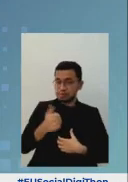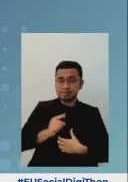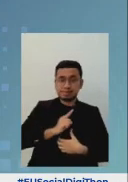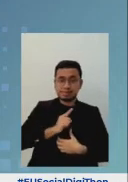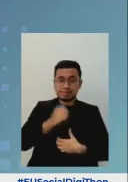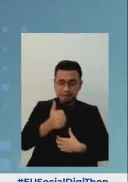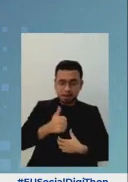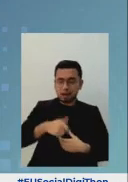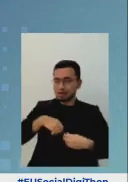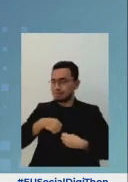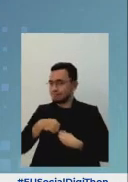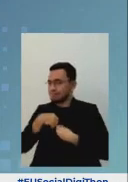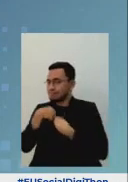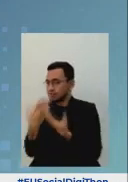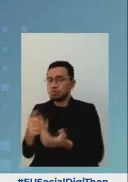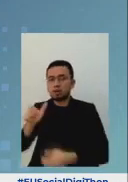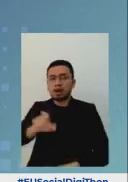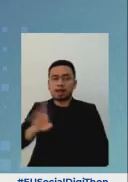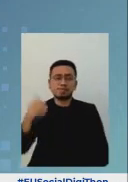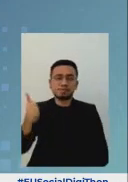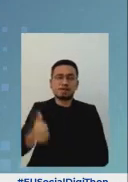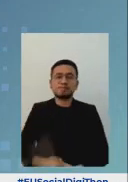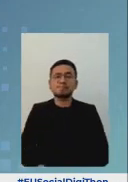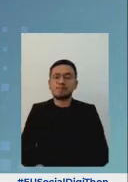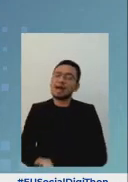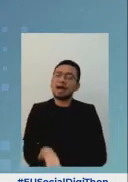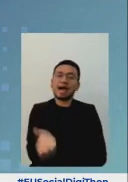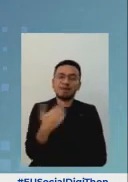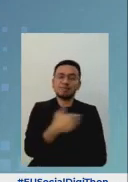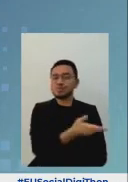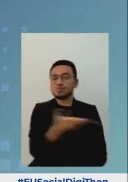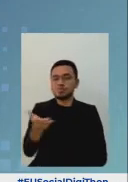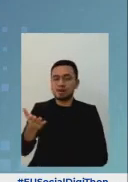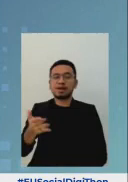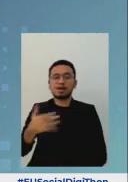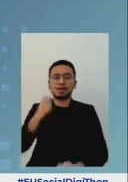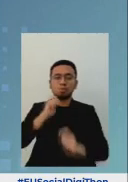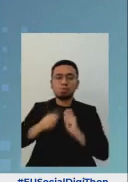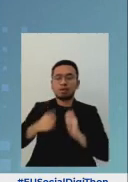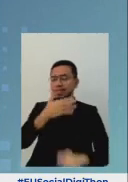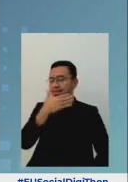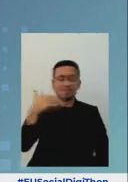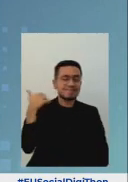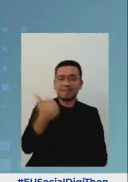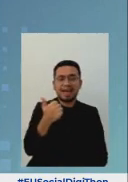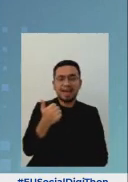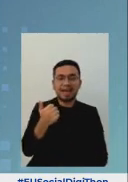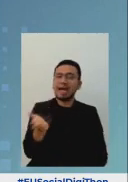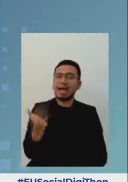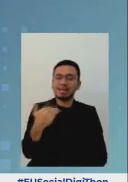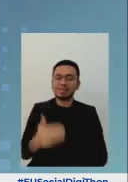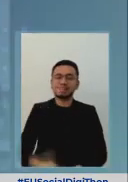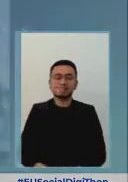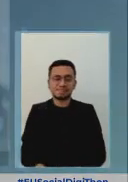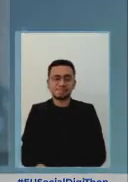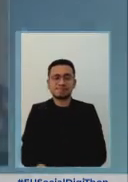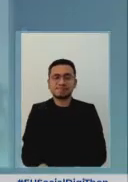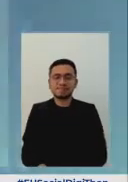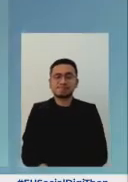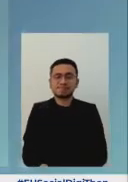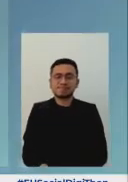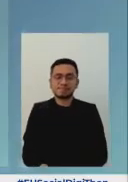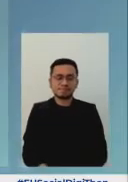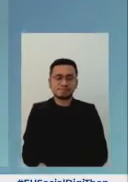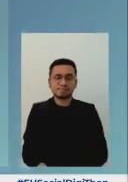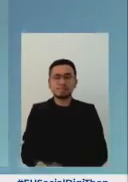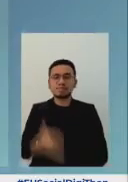ini, mari sama-sama kita menciptakan keindahan, bahwa di luar sana masih banyak yang indah-indah yang bisa kita dapatkan nantinya. Baik